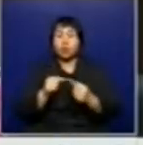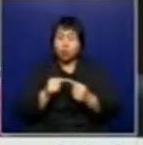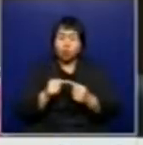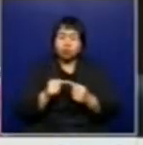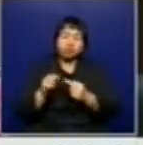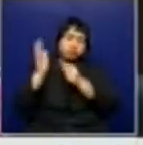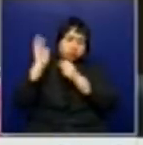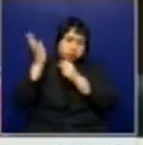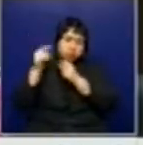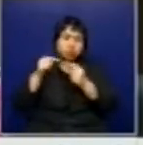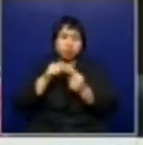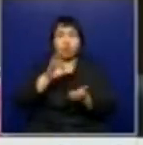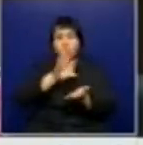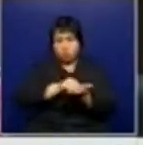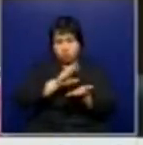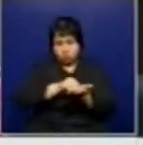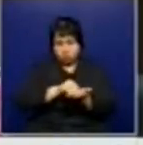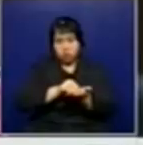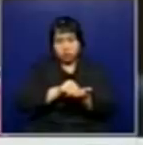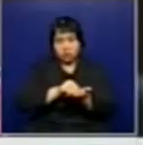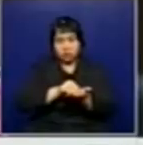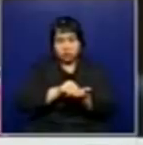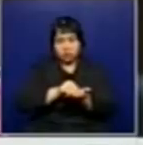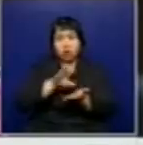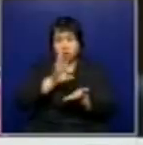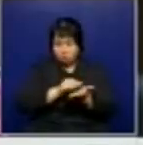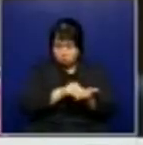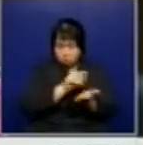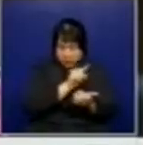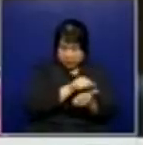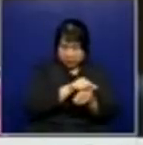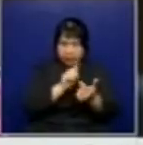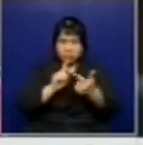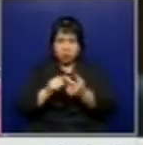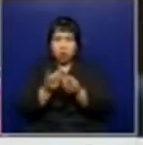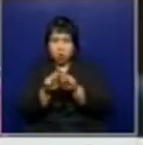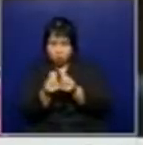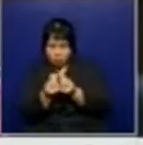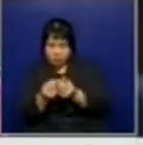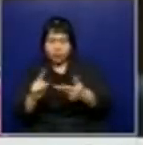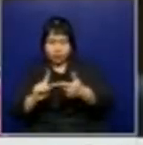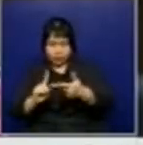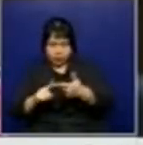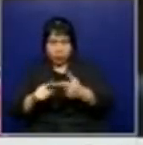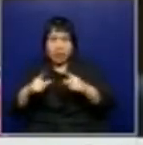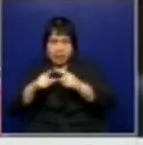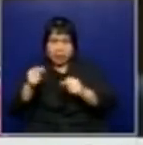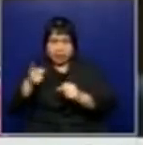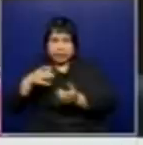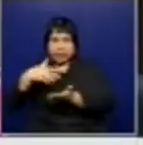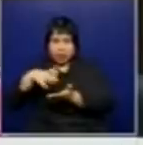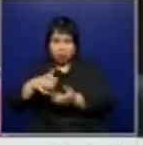เสนอในเรื่องข้อมูลนะตัวเลขนะแล้วก็เป็นความจริงเพื่อให้ มิ่ง